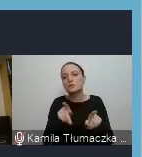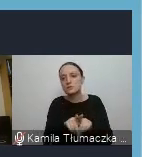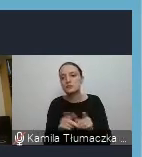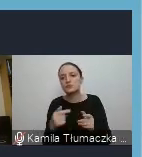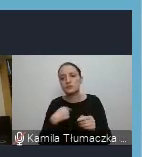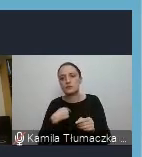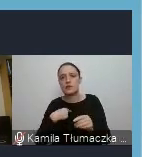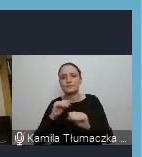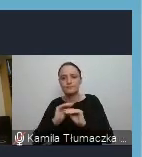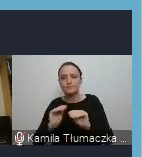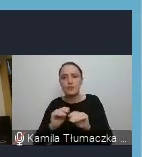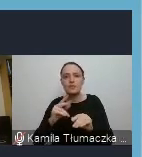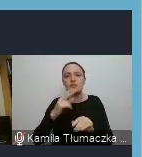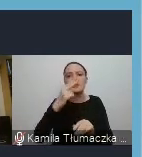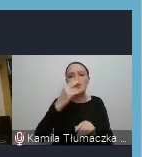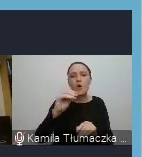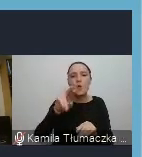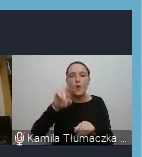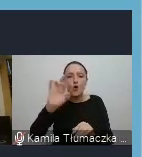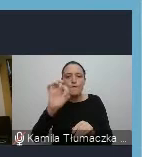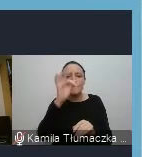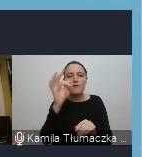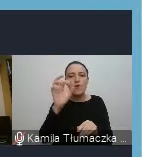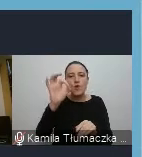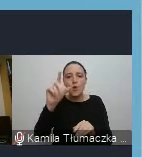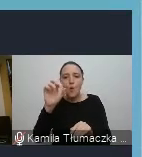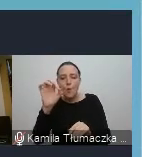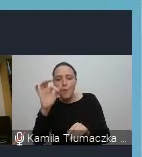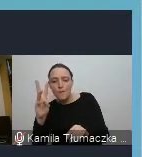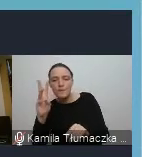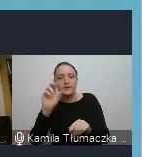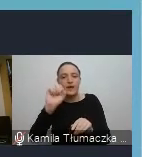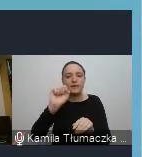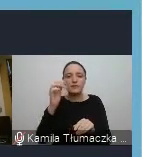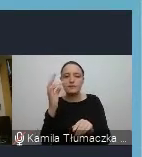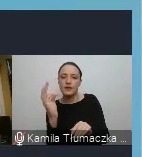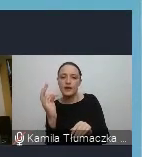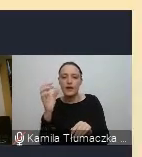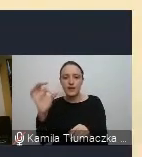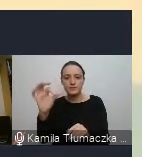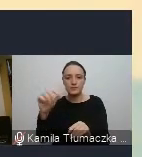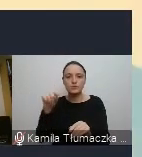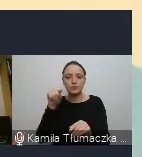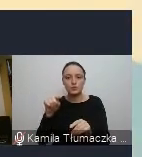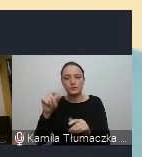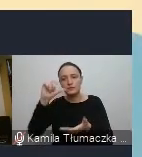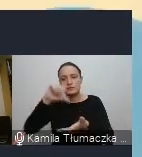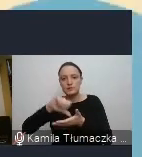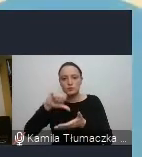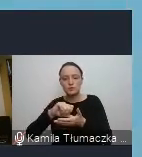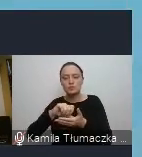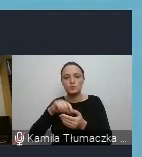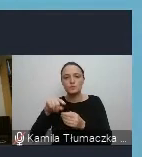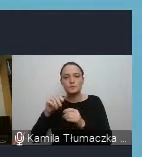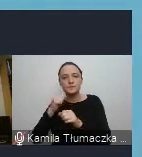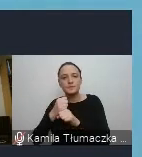prowajderem metody Neuroflow ATS w Centrum Leczenia Wad Rozwoju Formet w Starych Babicach. Oprócz tego udało mi się